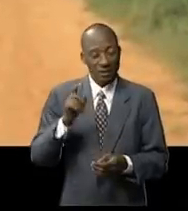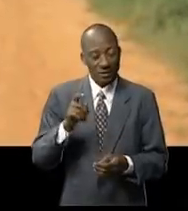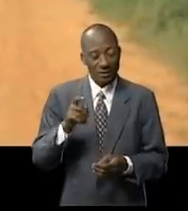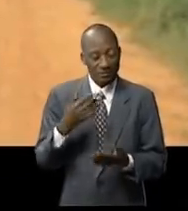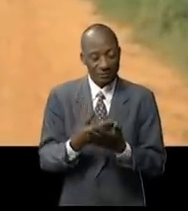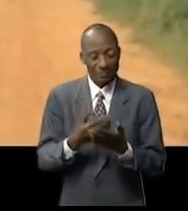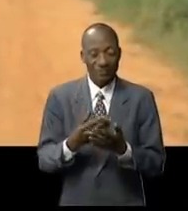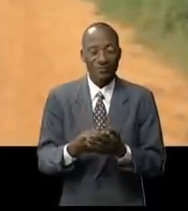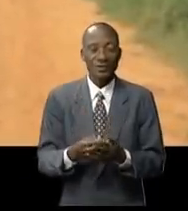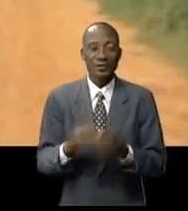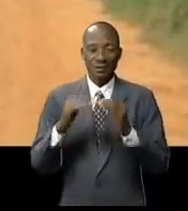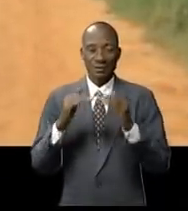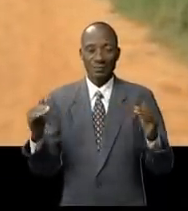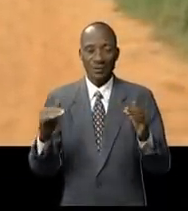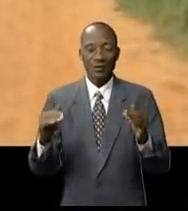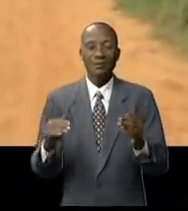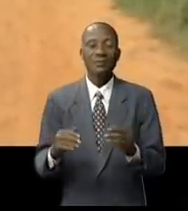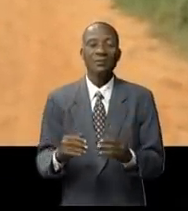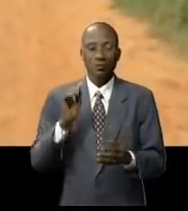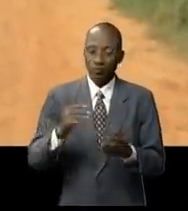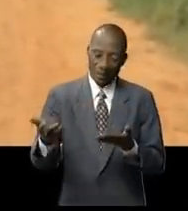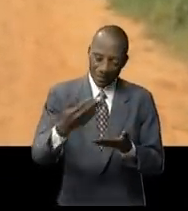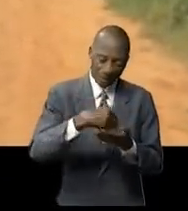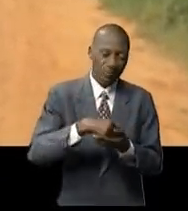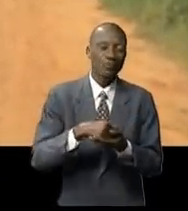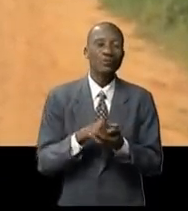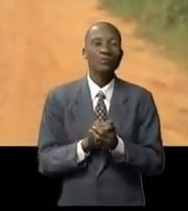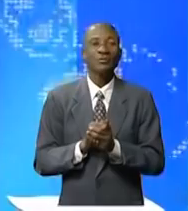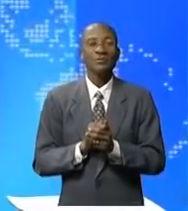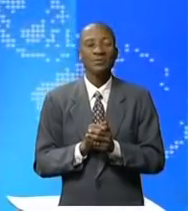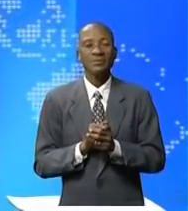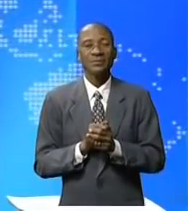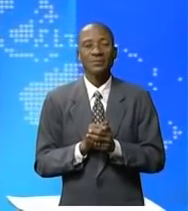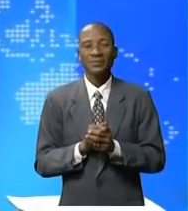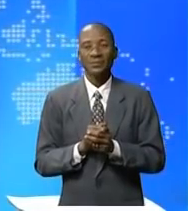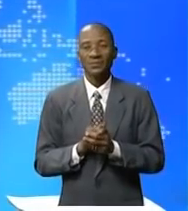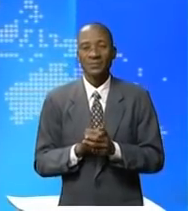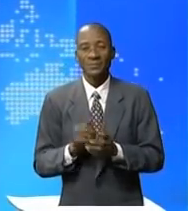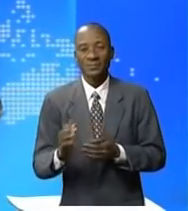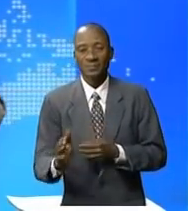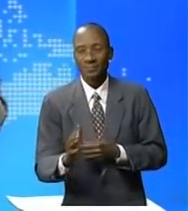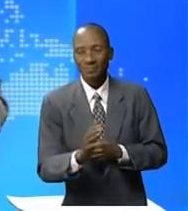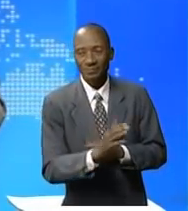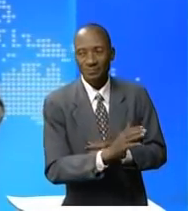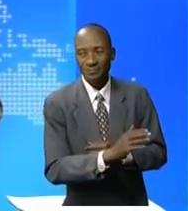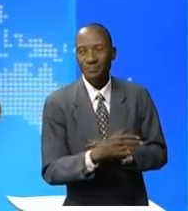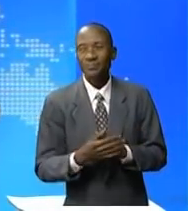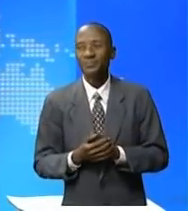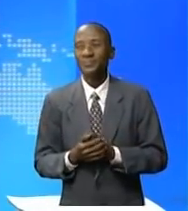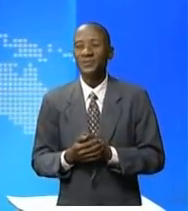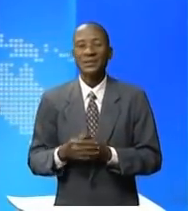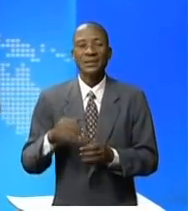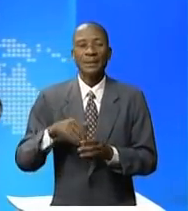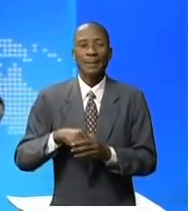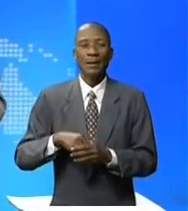circulation des civils. Ceci, sans convoi. Chapitre infrastructure, plus précisément dans la